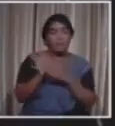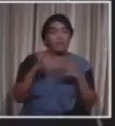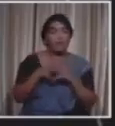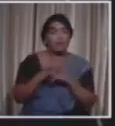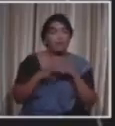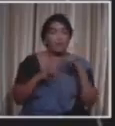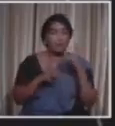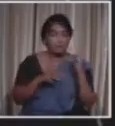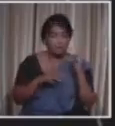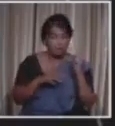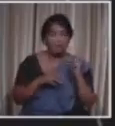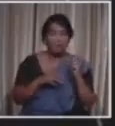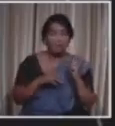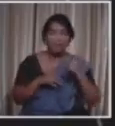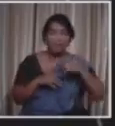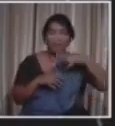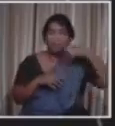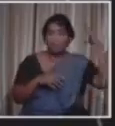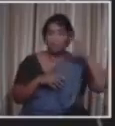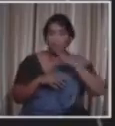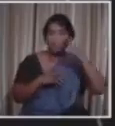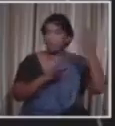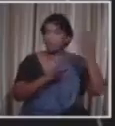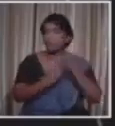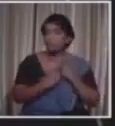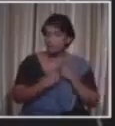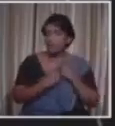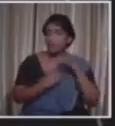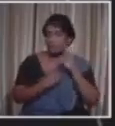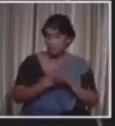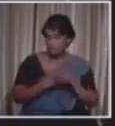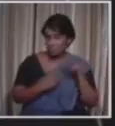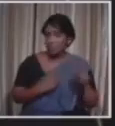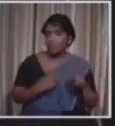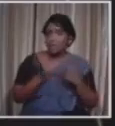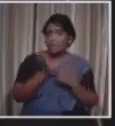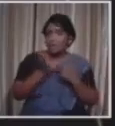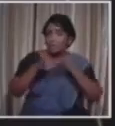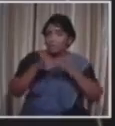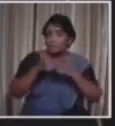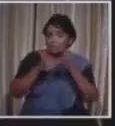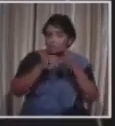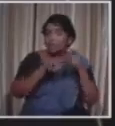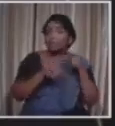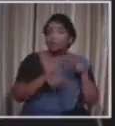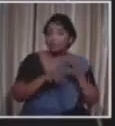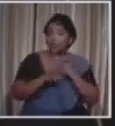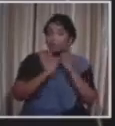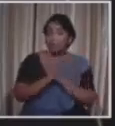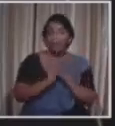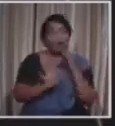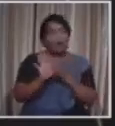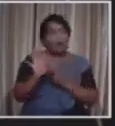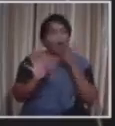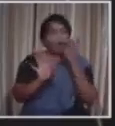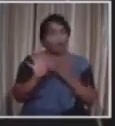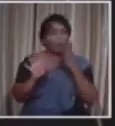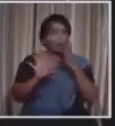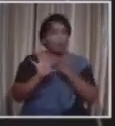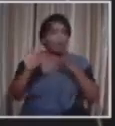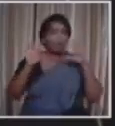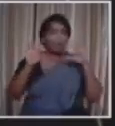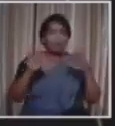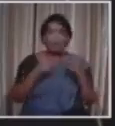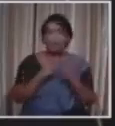मेगा मेन पुनर्जनी बल शक्ति हद मे टेन्डर वाली कौर आउर्द हतरा दहाँ